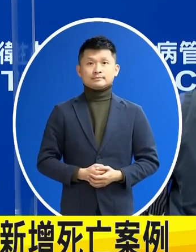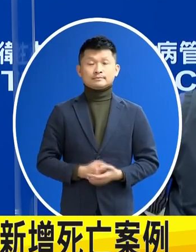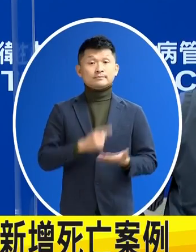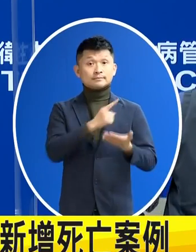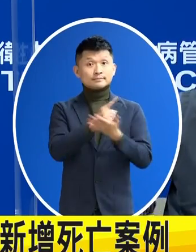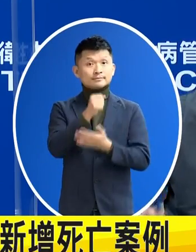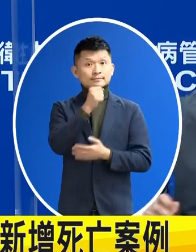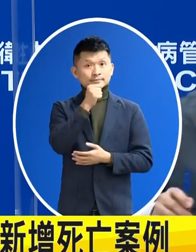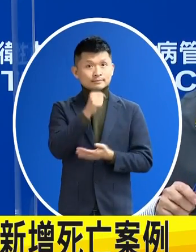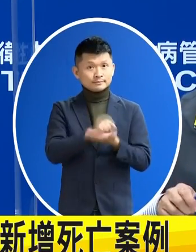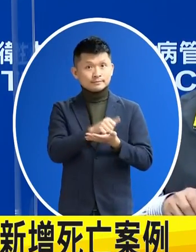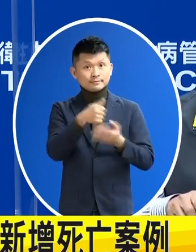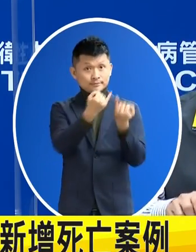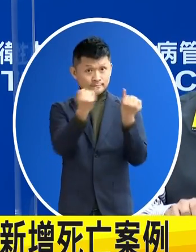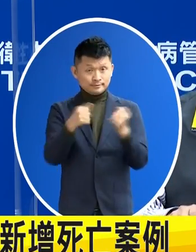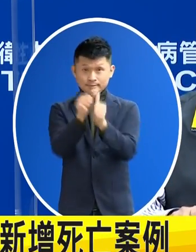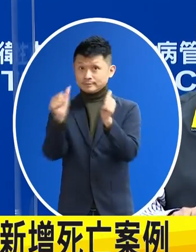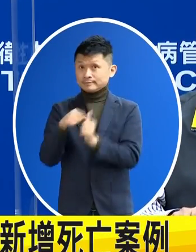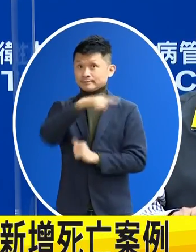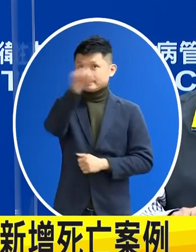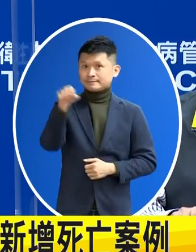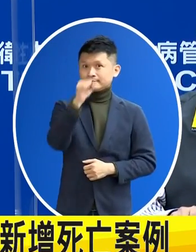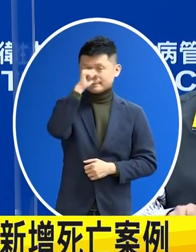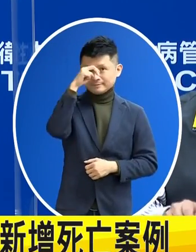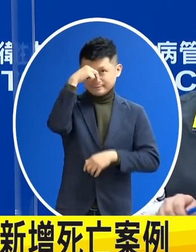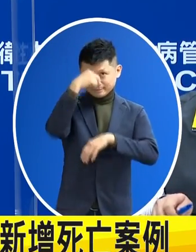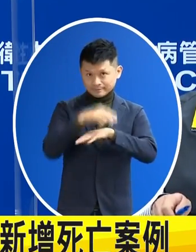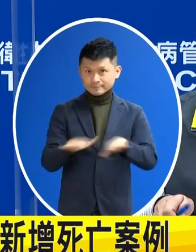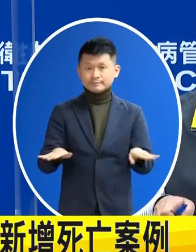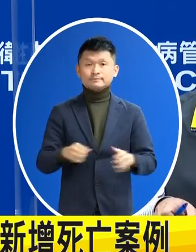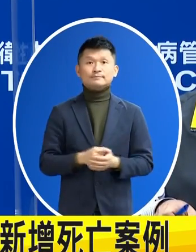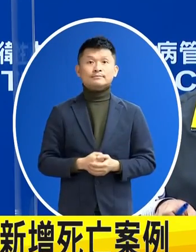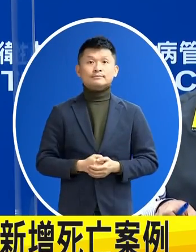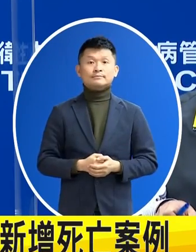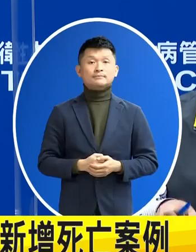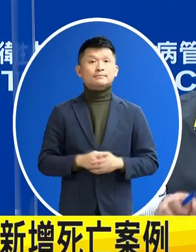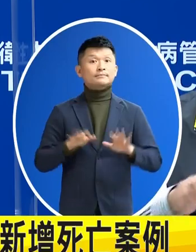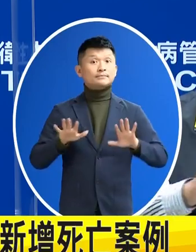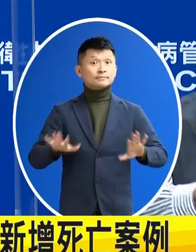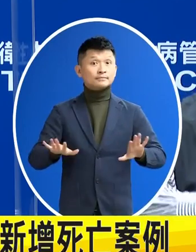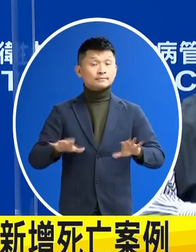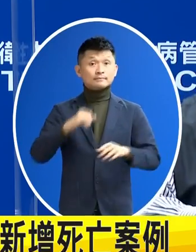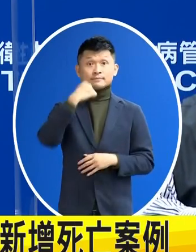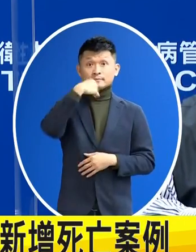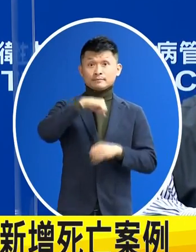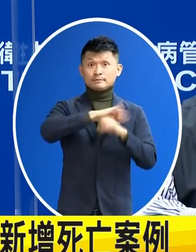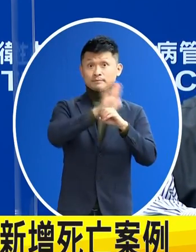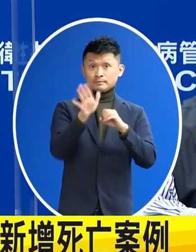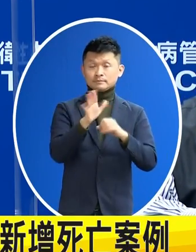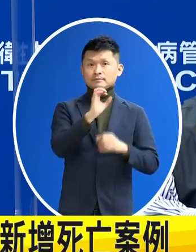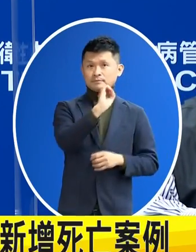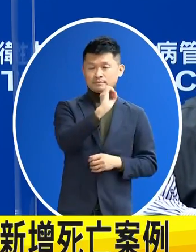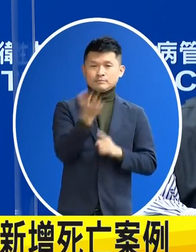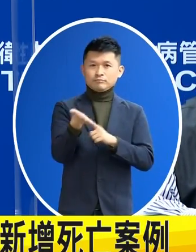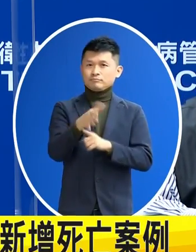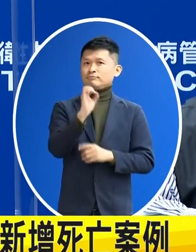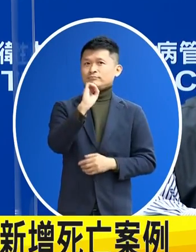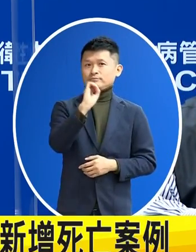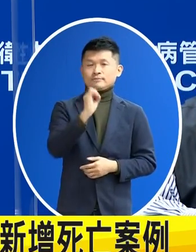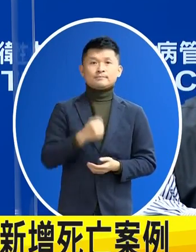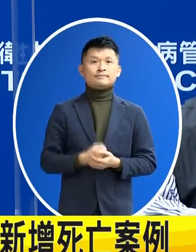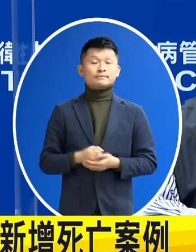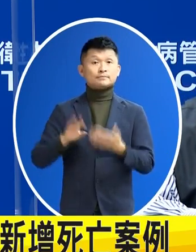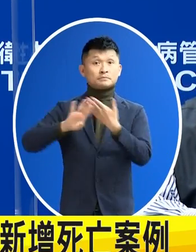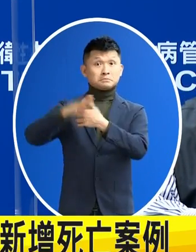好，各位记者李世先，大家好，大家午安哈。那我们今天哈，这个没有本土的病例，没有死亡的个案，